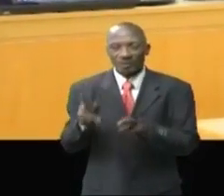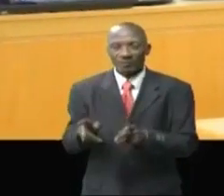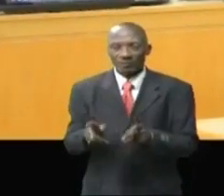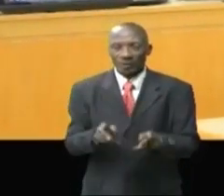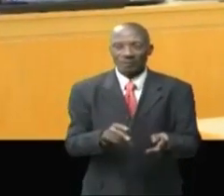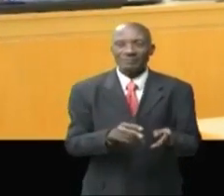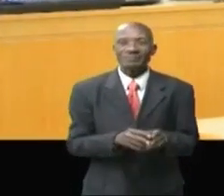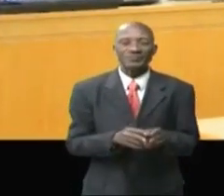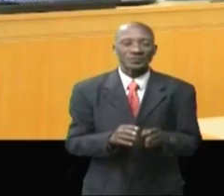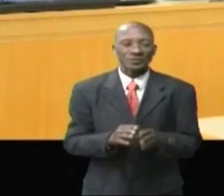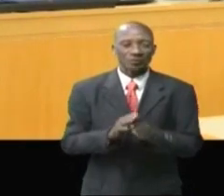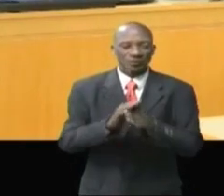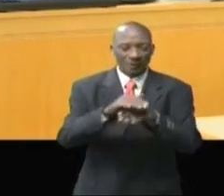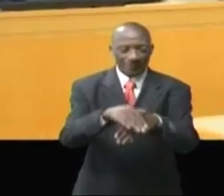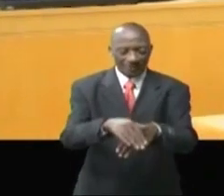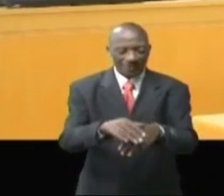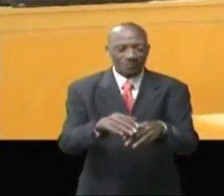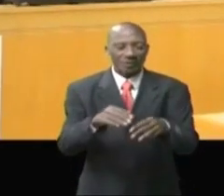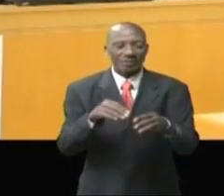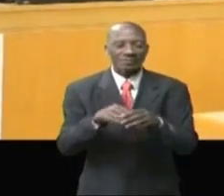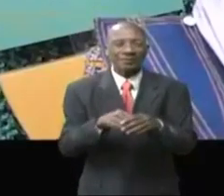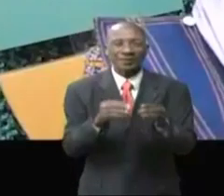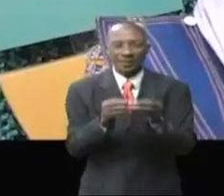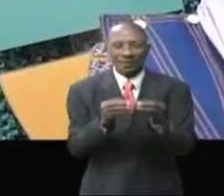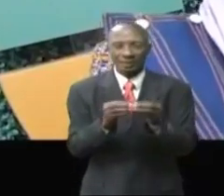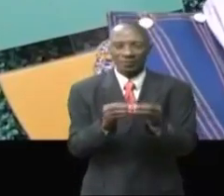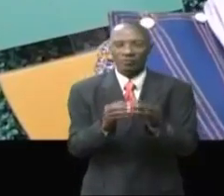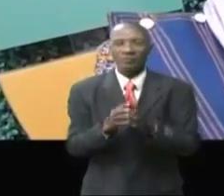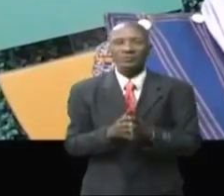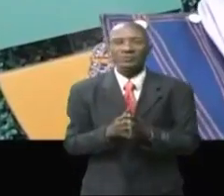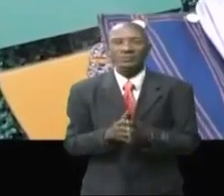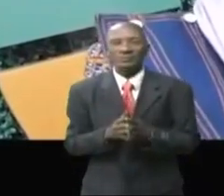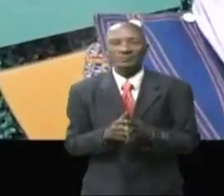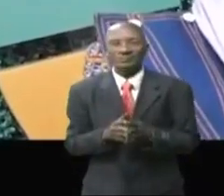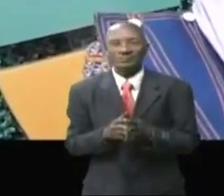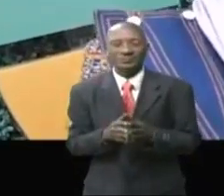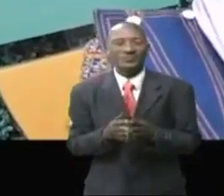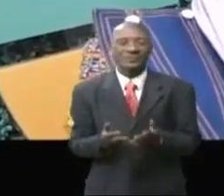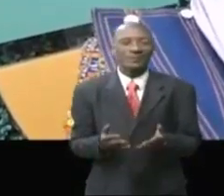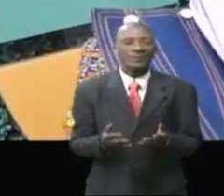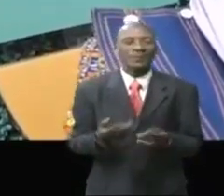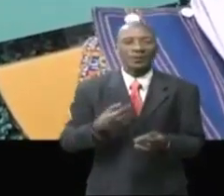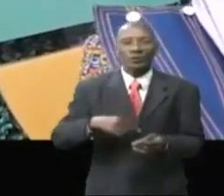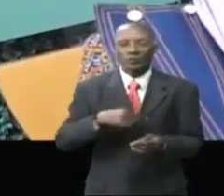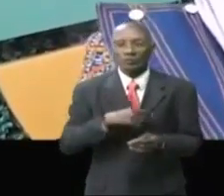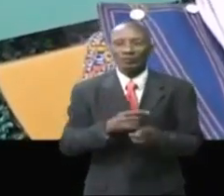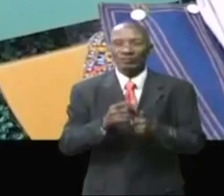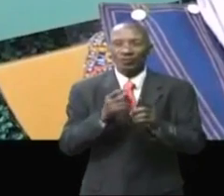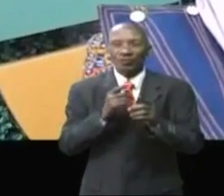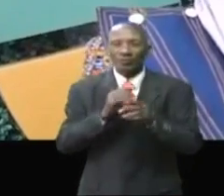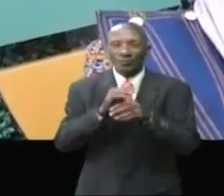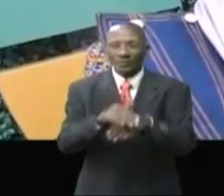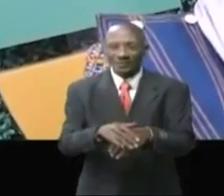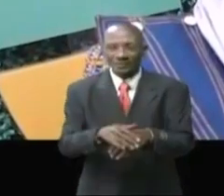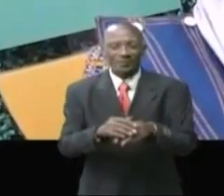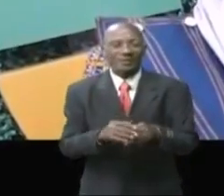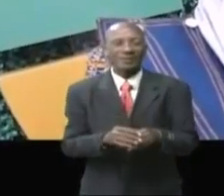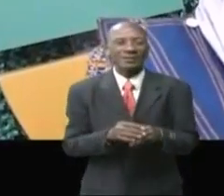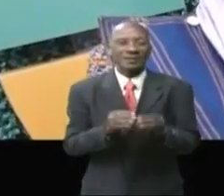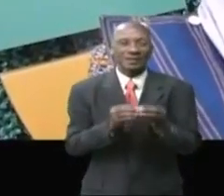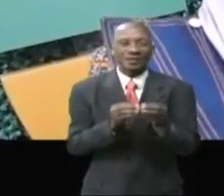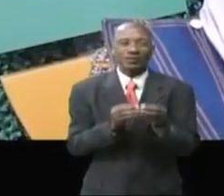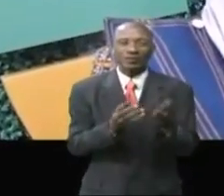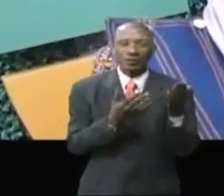données récoltées. Nous avons mené une enquête par grappe sur les indicateurs des ODD et cela nous a aidé non